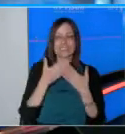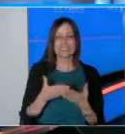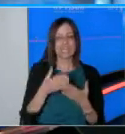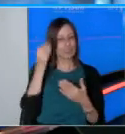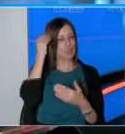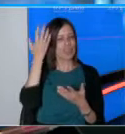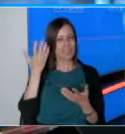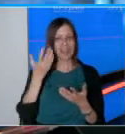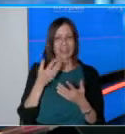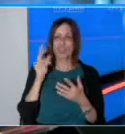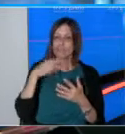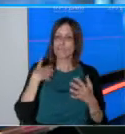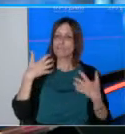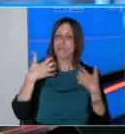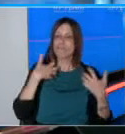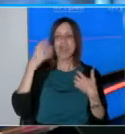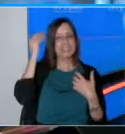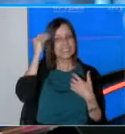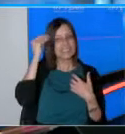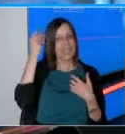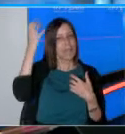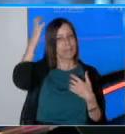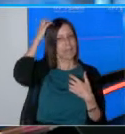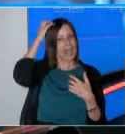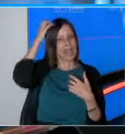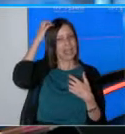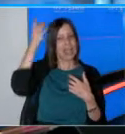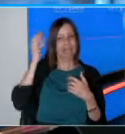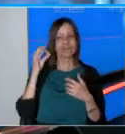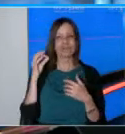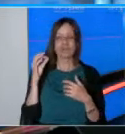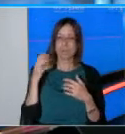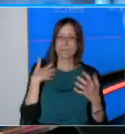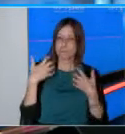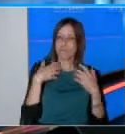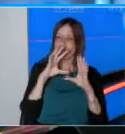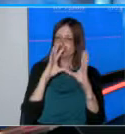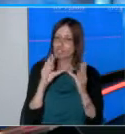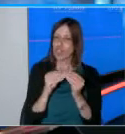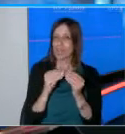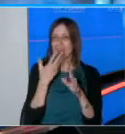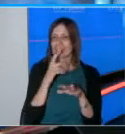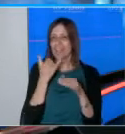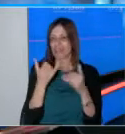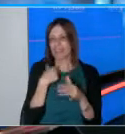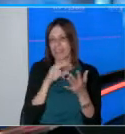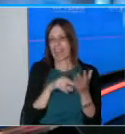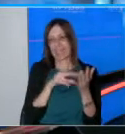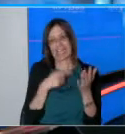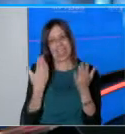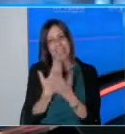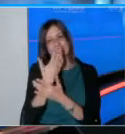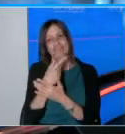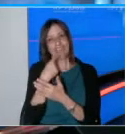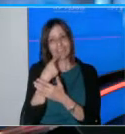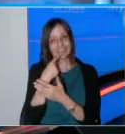אני... יש לנו עכשיו מופע לזכרה ממש, מלכת הכרם, מופע שלם. תגידי. אז אני אספר, אין לי כרגע תאריך לחדש. תגידי לשם,